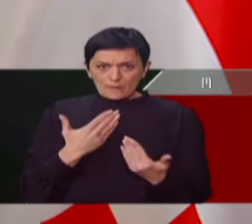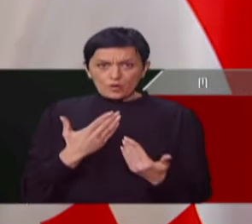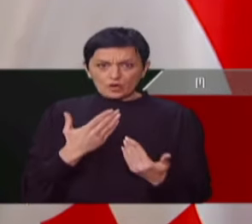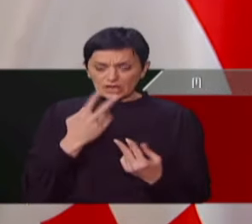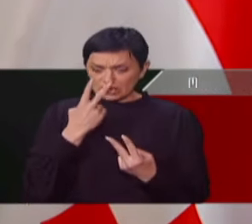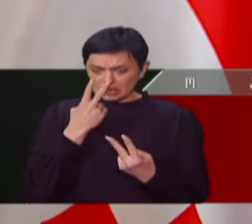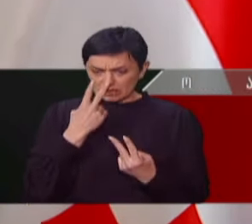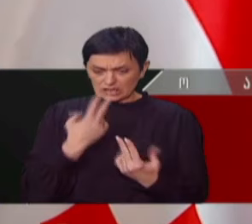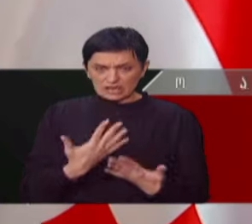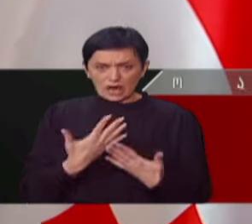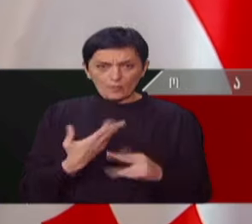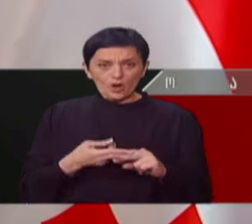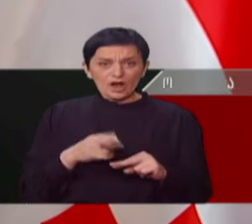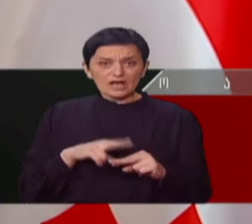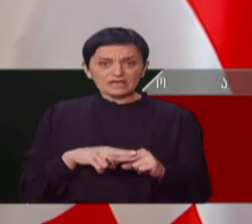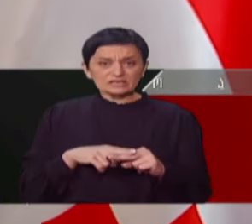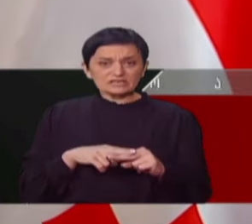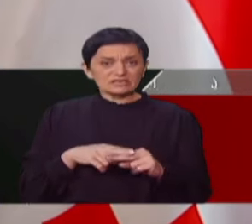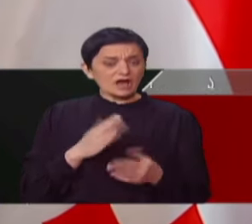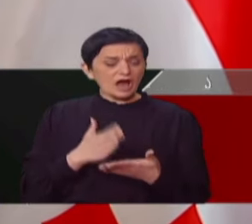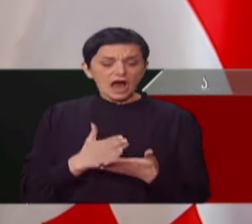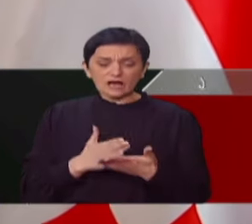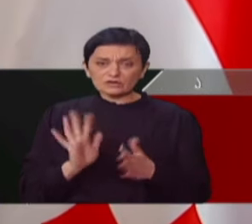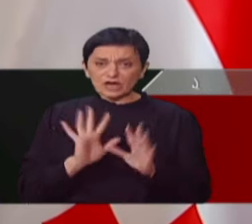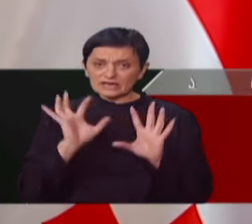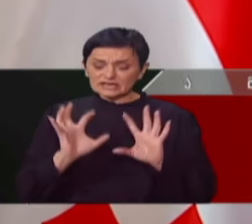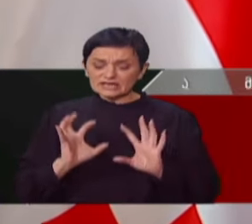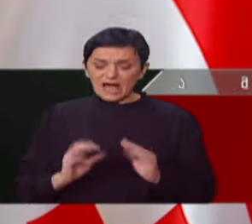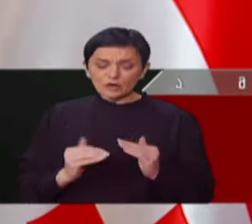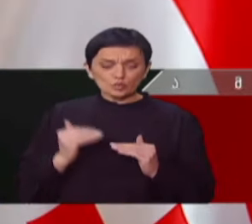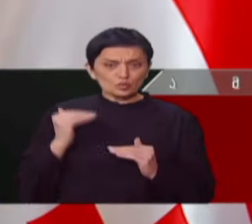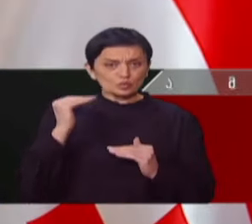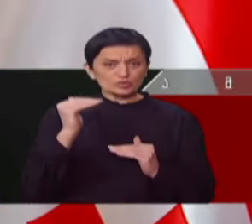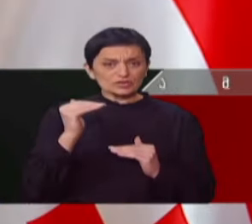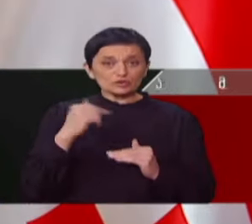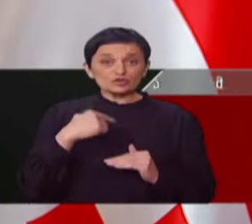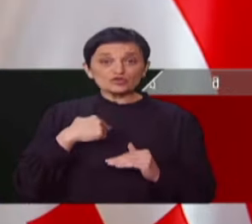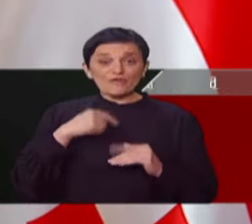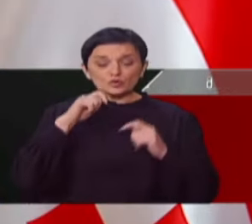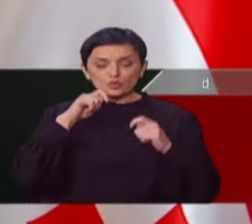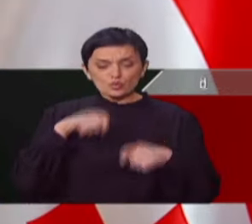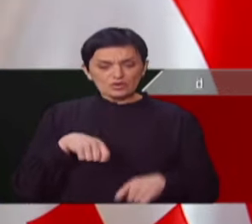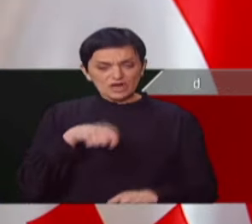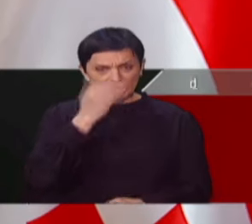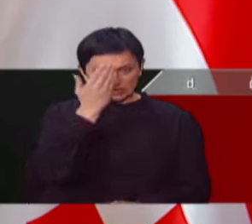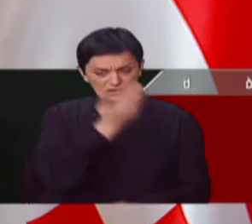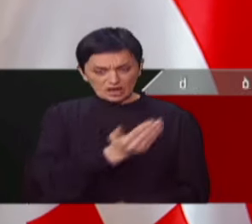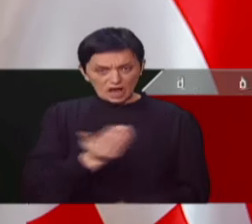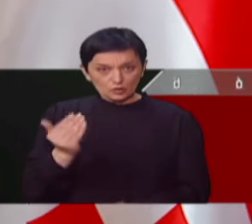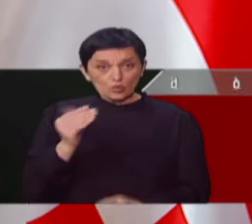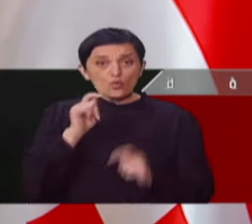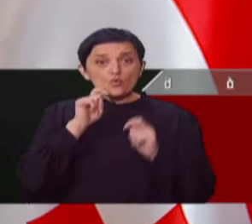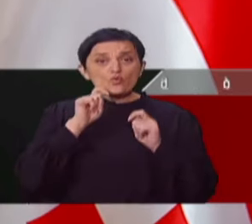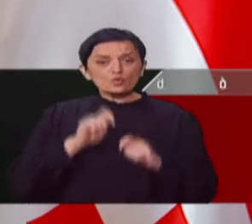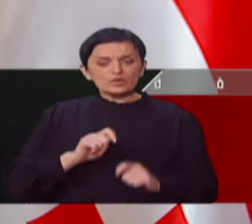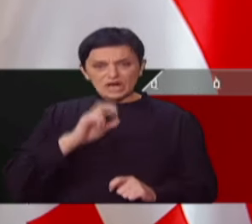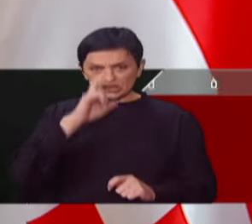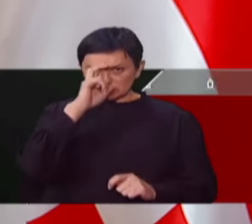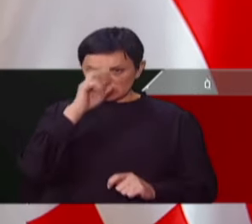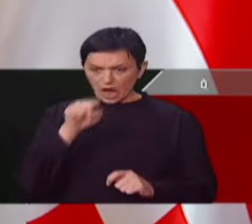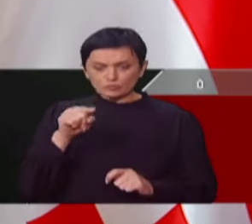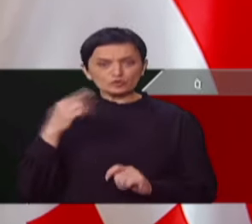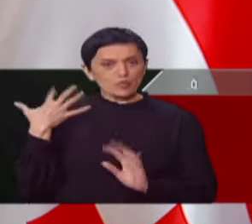გამომჟღავნება, ეს არ არის კანონის უზენაესობა. Ჩვენ უკრაინელ ხალხს და უკრაინულ სახელმწიფოს